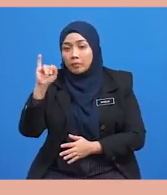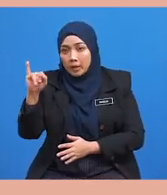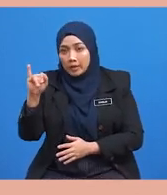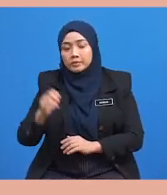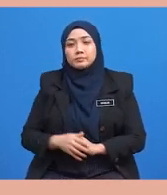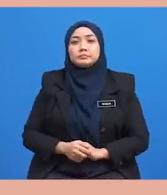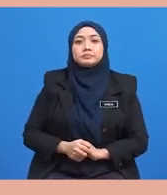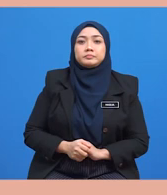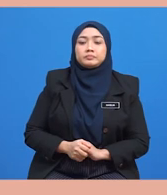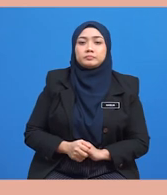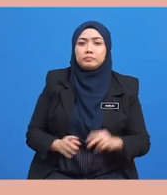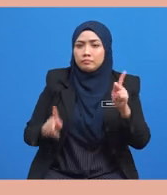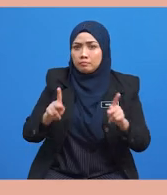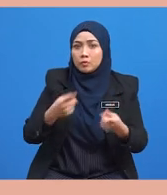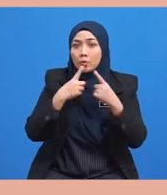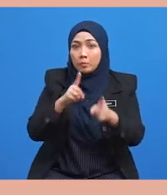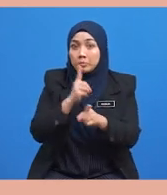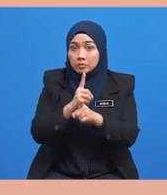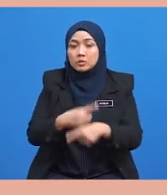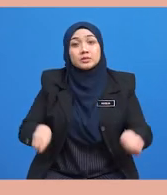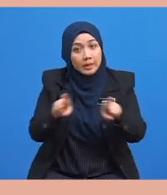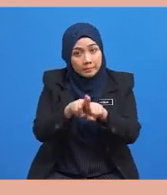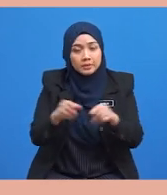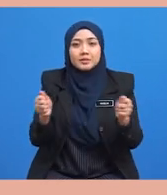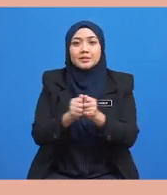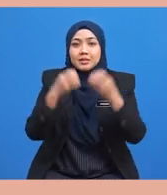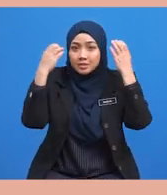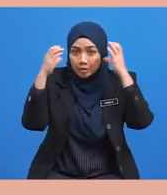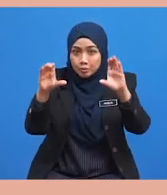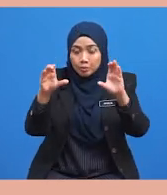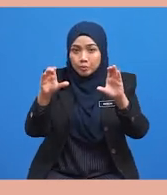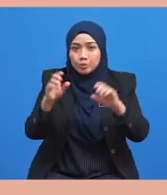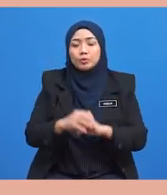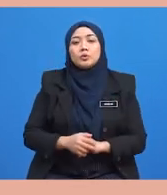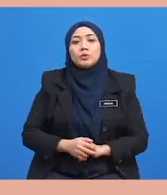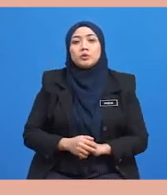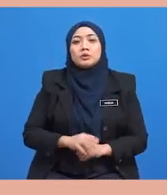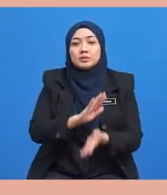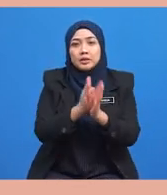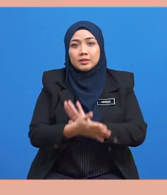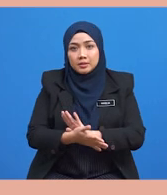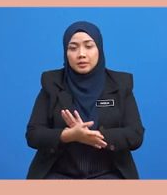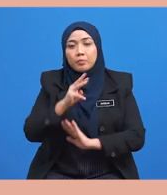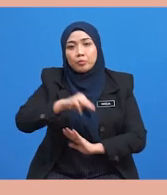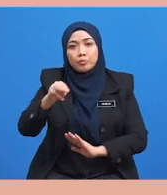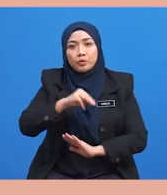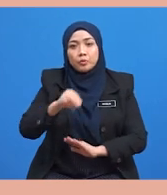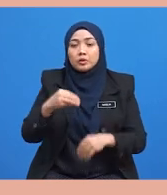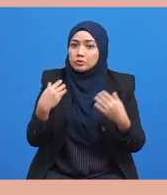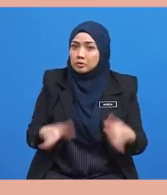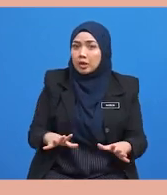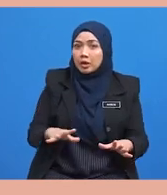Tahniah! Sekiranya jawapan murid-murid sama seperti jawapan yang cikgu paparkan, maka murid-murid telah